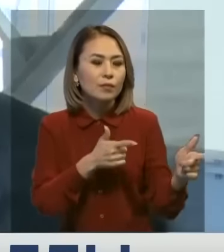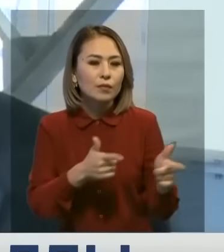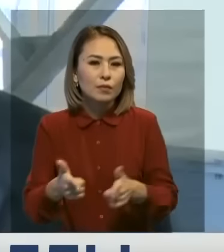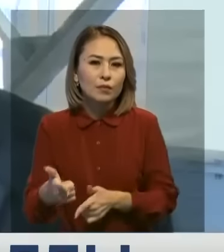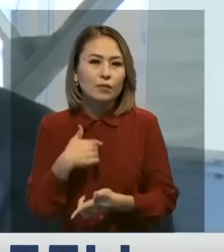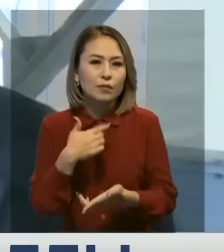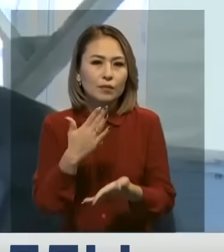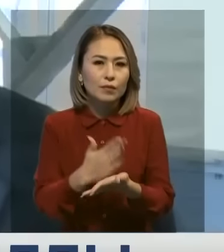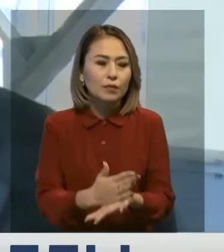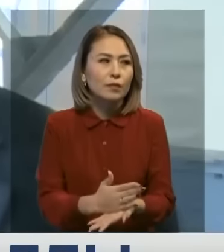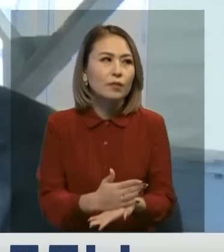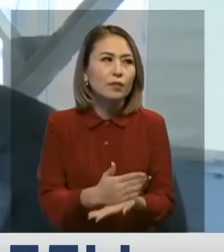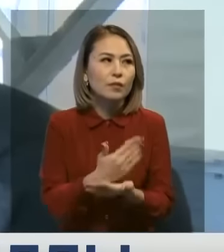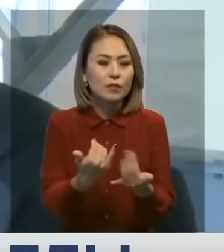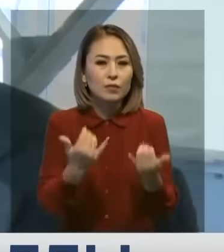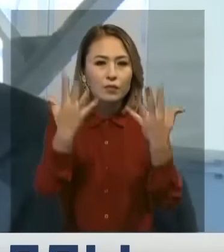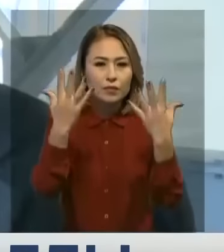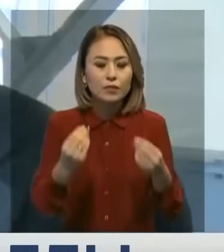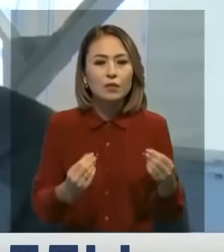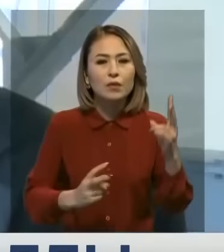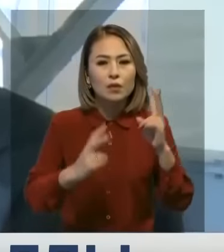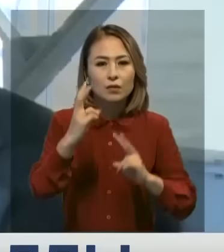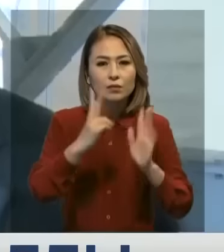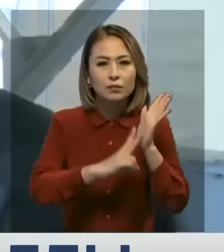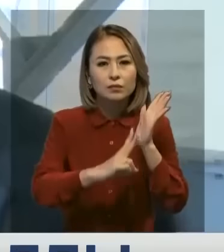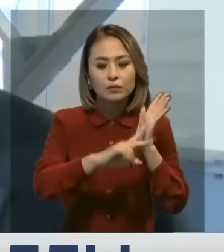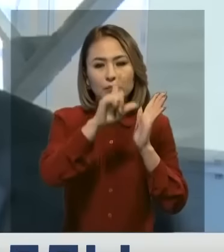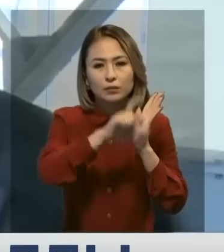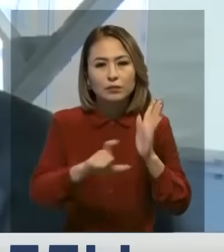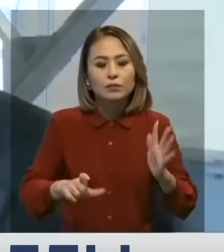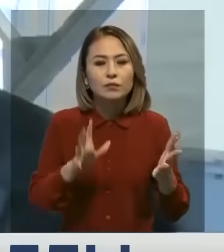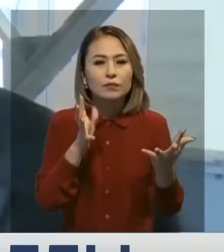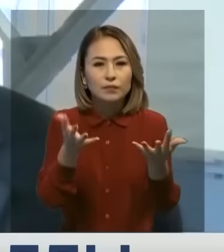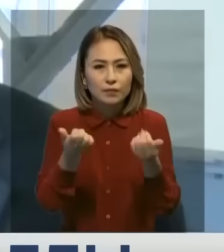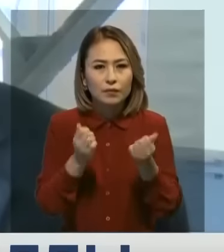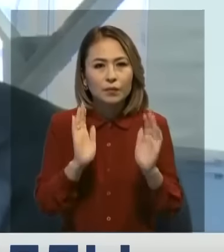дайынбыз. Бүгінгі күні зауытта 70 адам жұмысқа қабылданып жұмыс істейді.